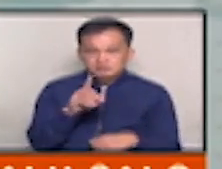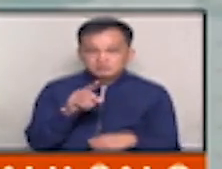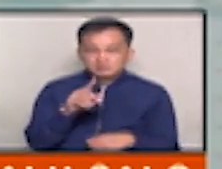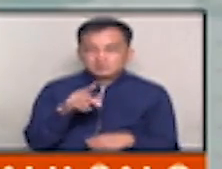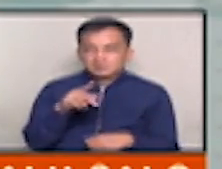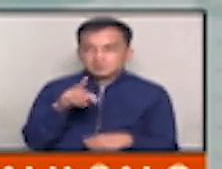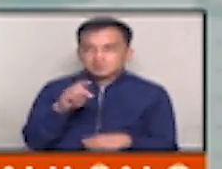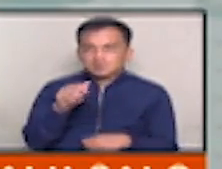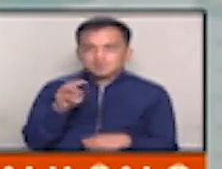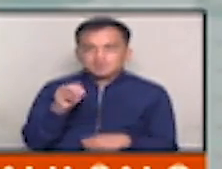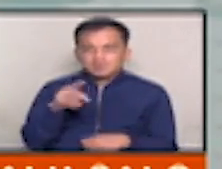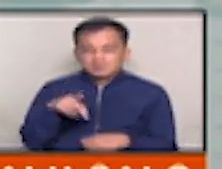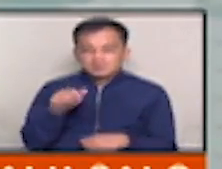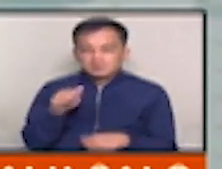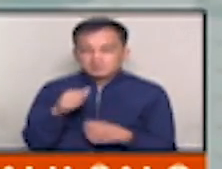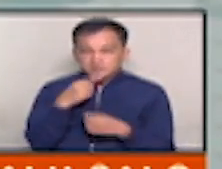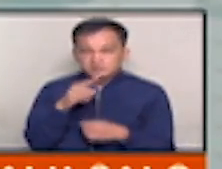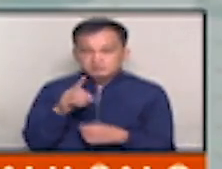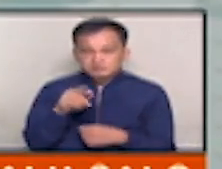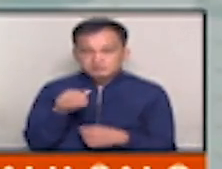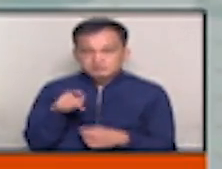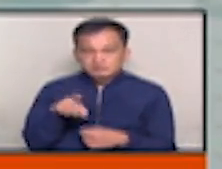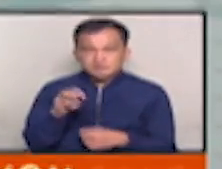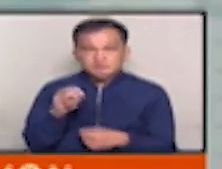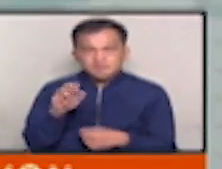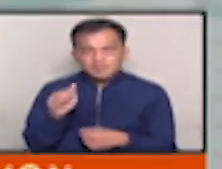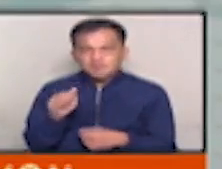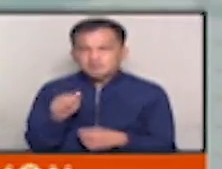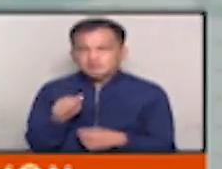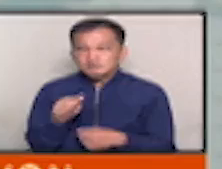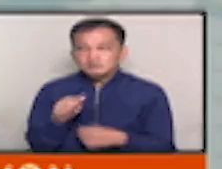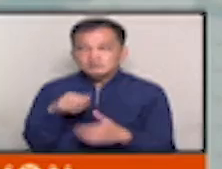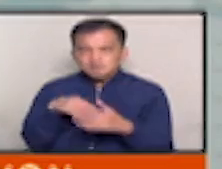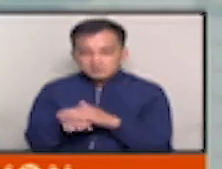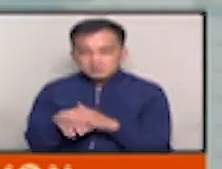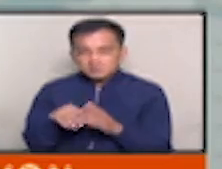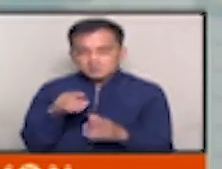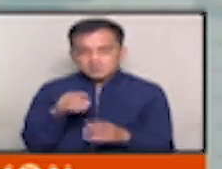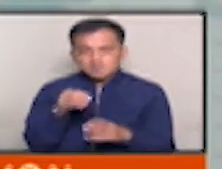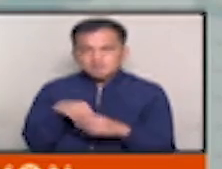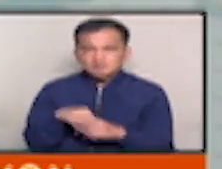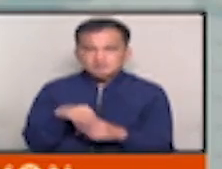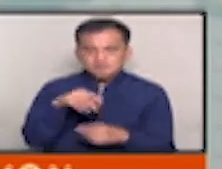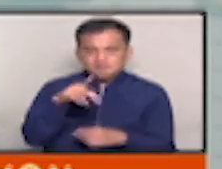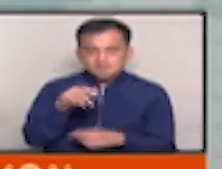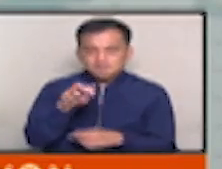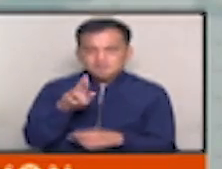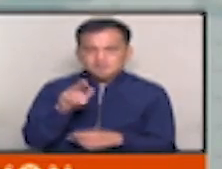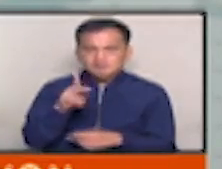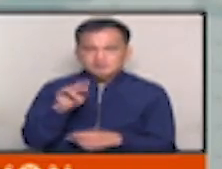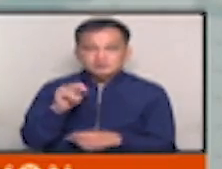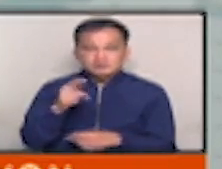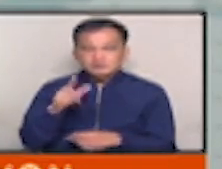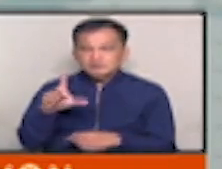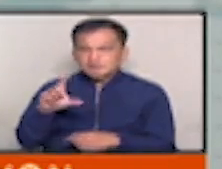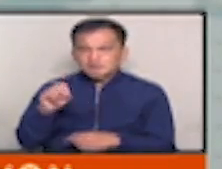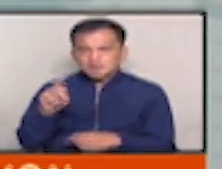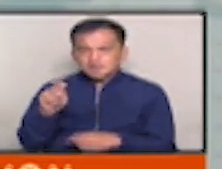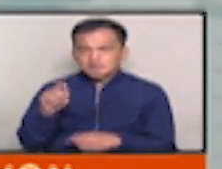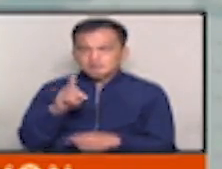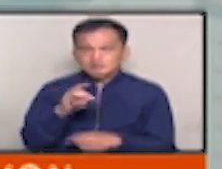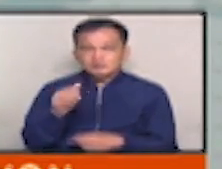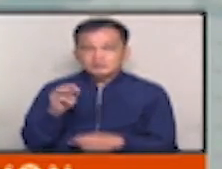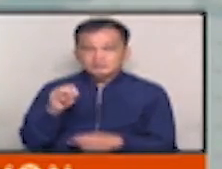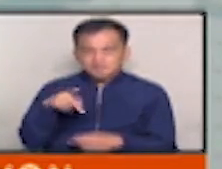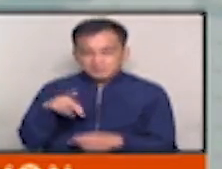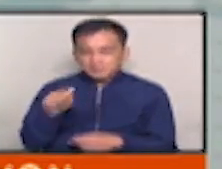dampa. Hindi, nasa loob ng dampa o nasa parking lot ng dampa? Nasa loob po ng parking lot ng dampa. Sa parking lot po ng dampa. Oh, yun